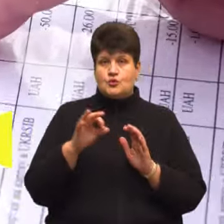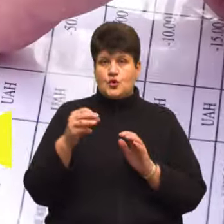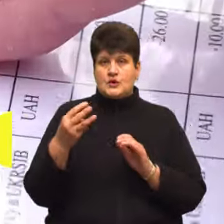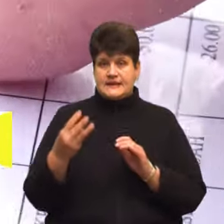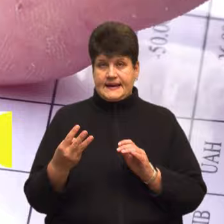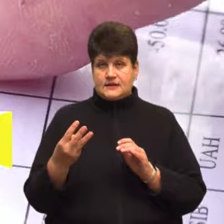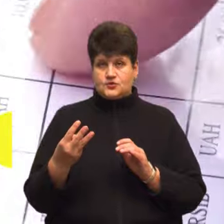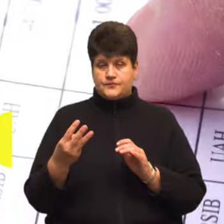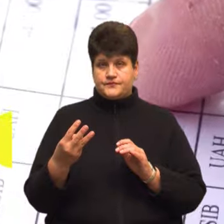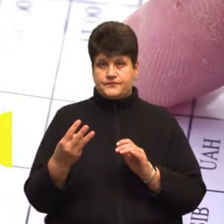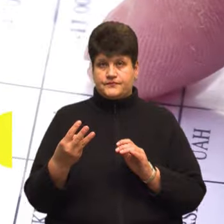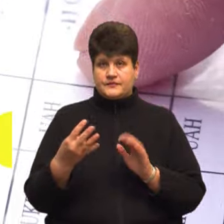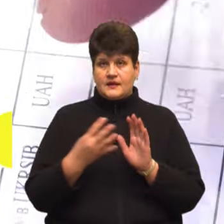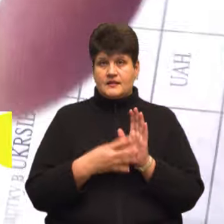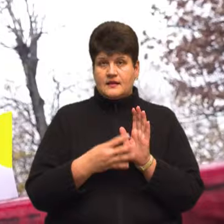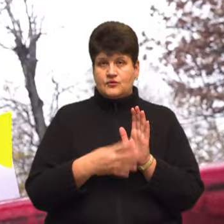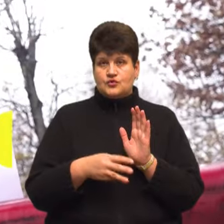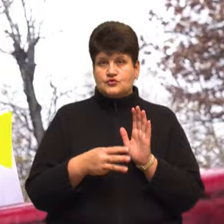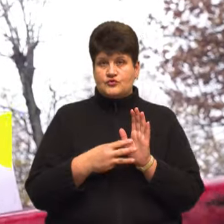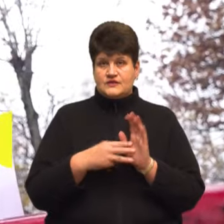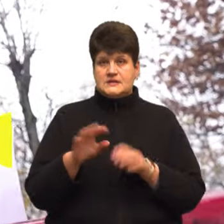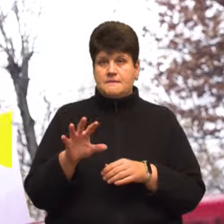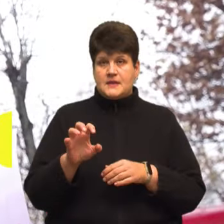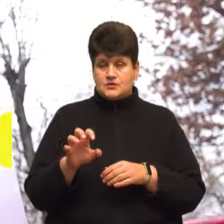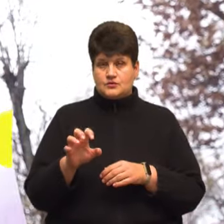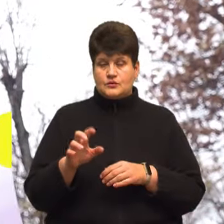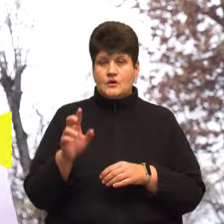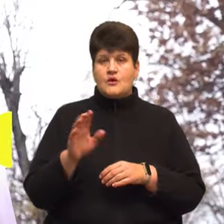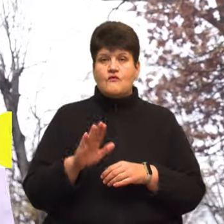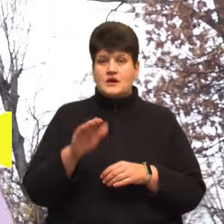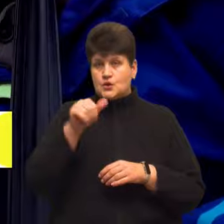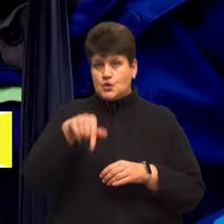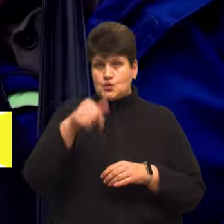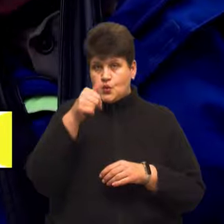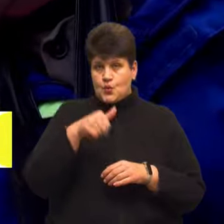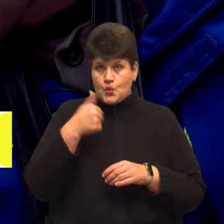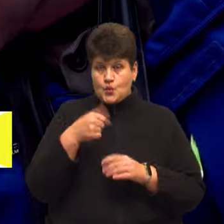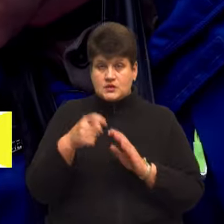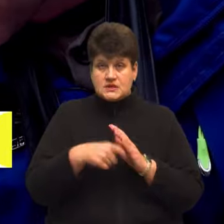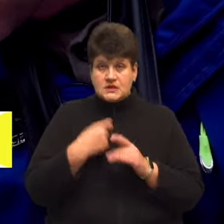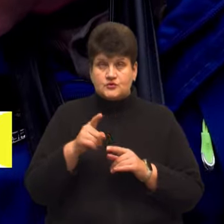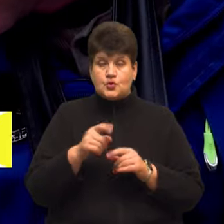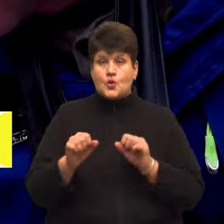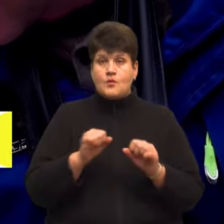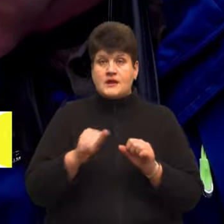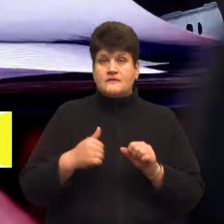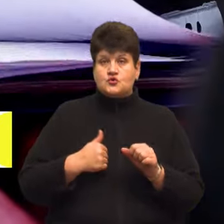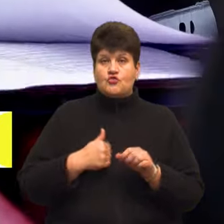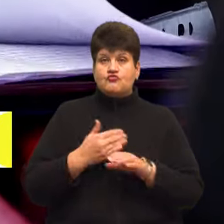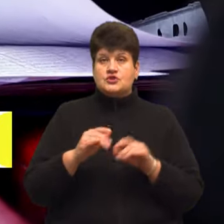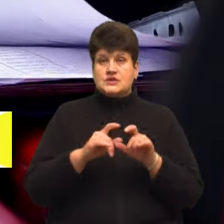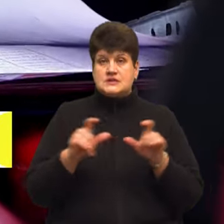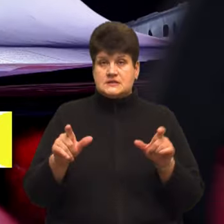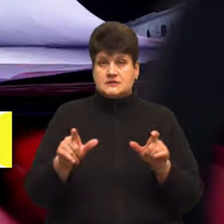28.03 98500 у березні цього року розповідає боєць дізнався що командування військової частини